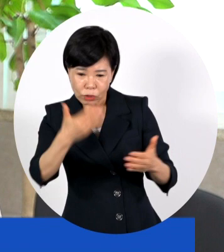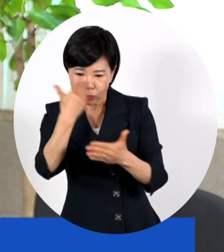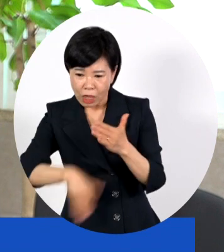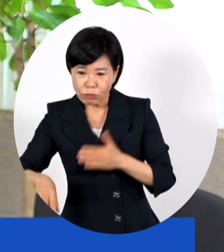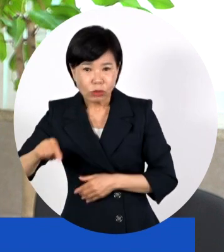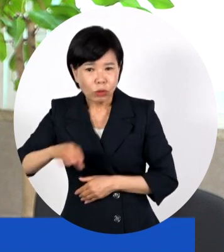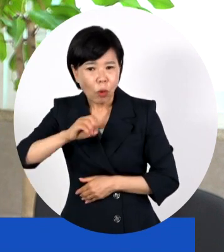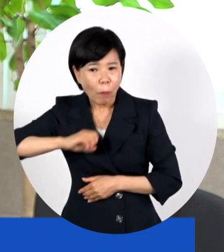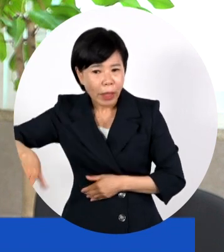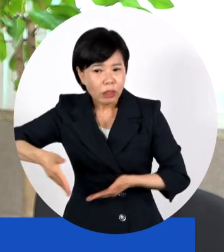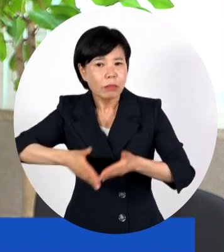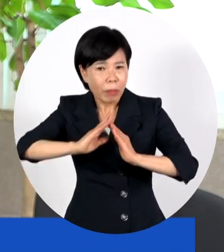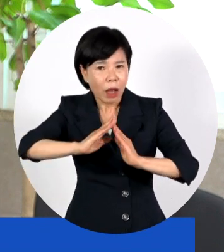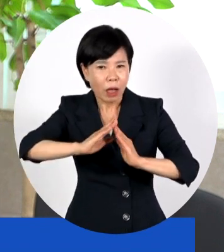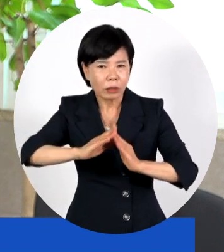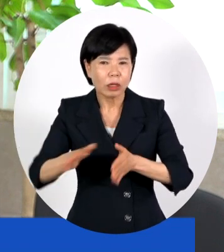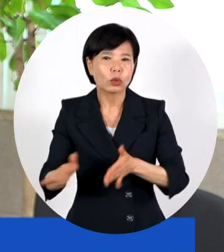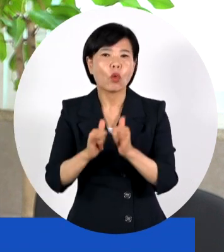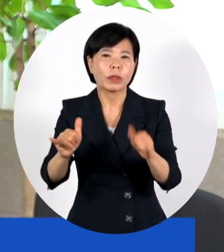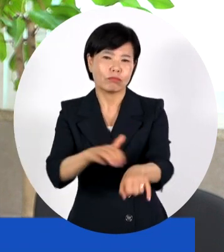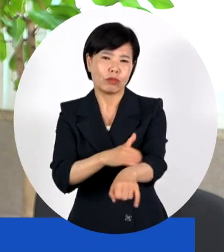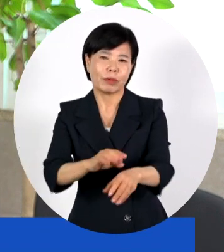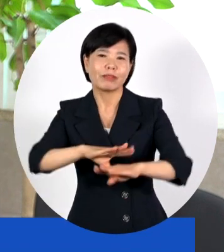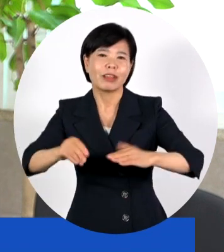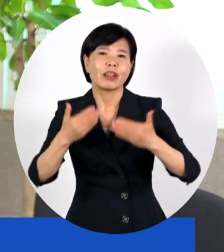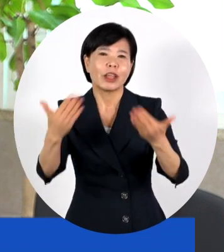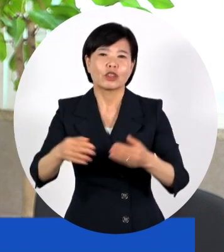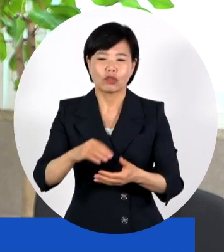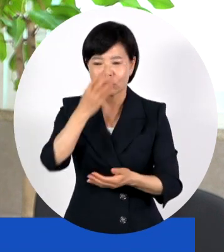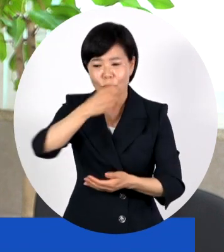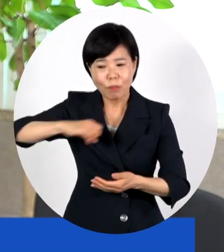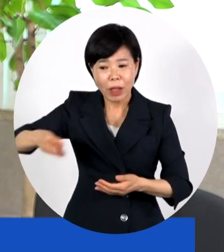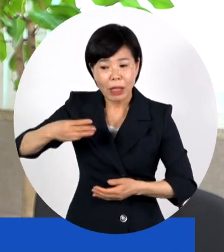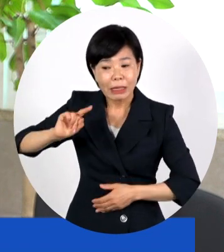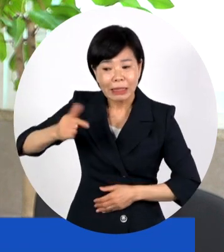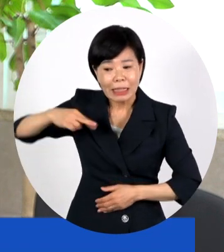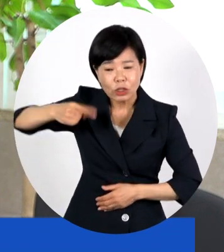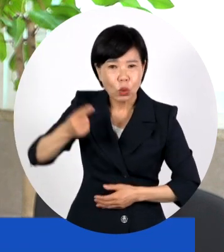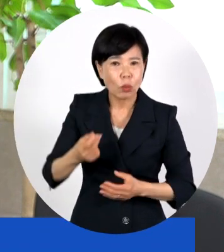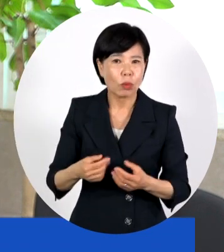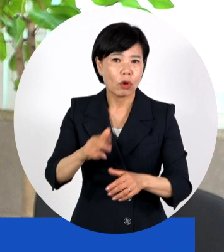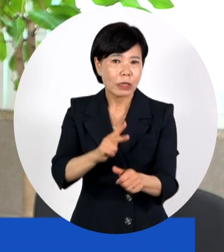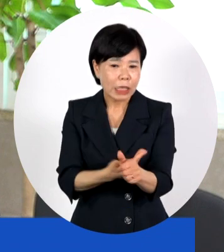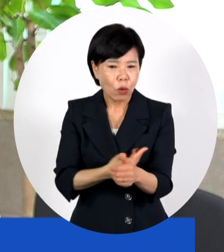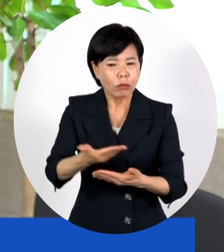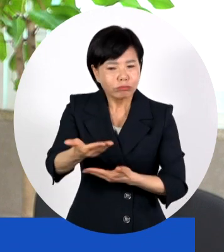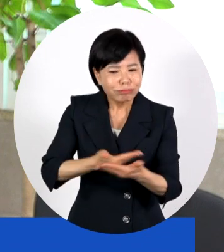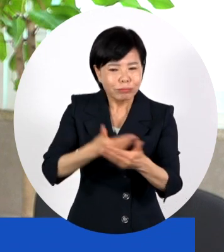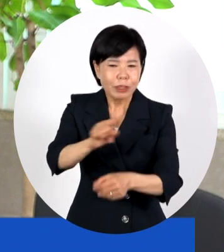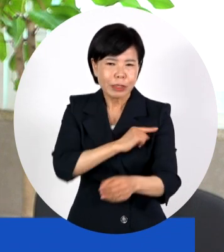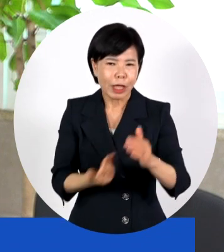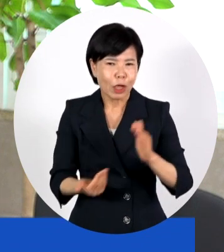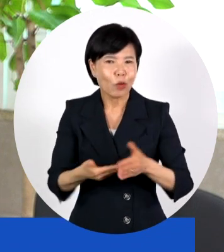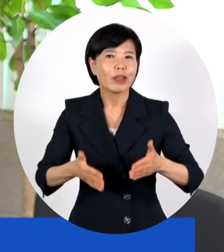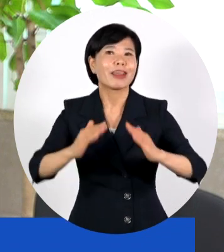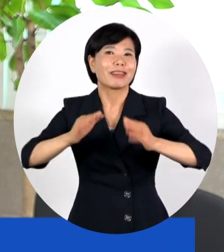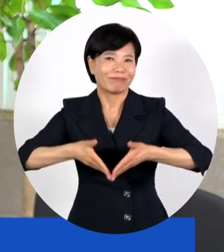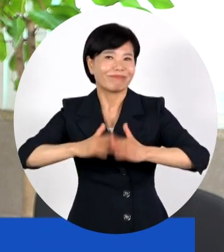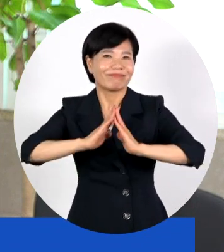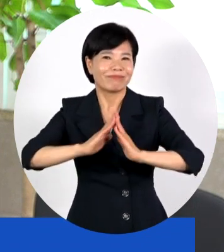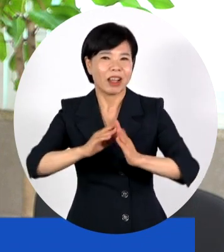폐기물 잔화시설은 도민 생활 불편을 해소하고 폐기물 분야의 탄소 중립과 자원순환을 실현하는 최고의